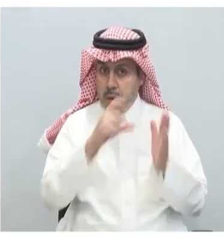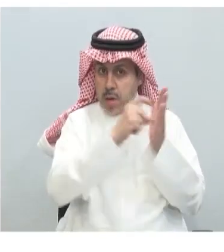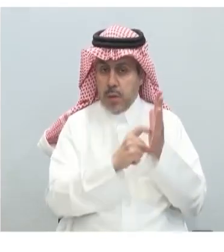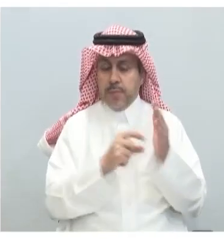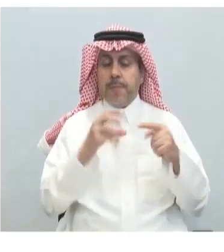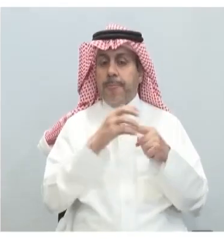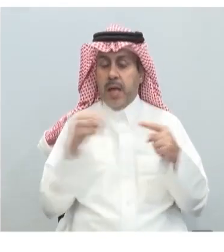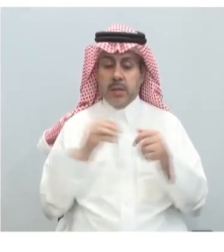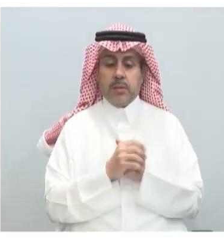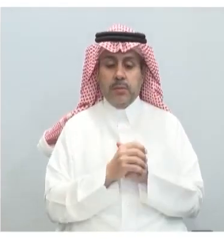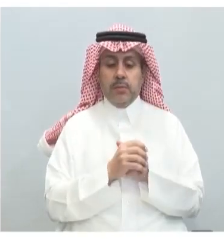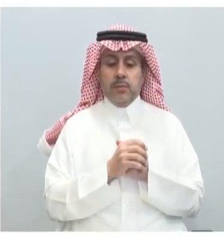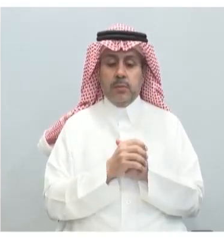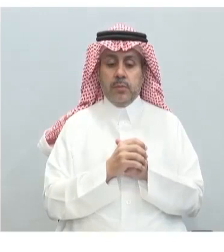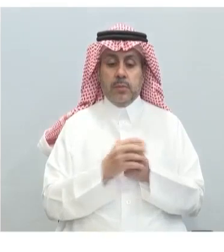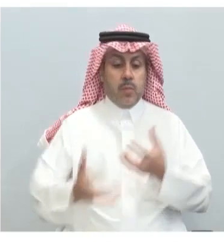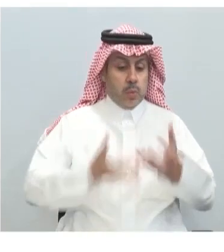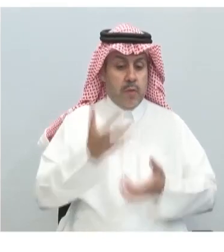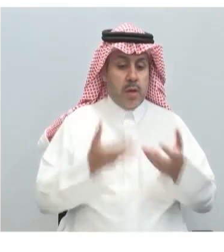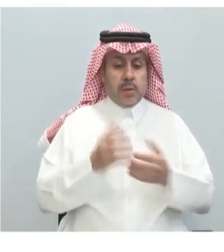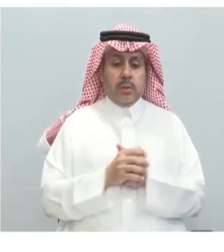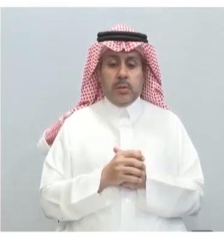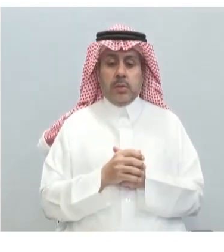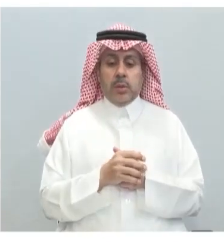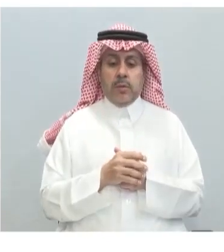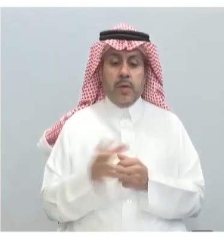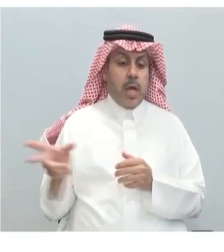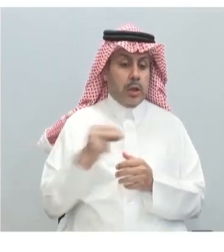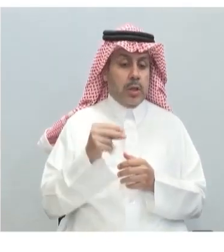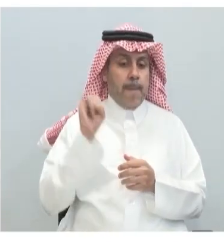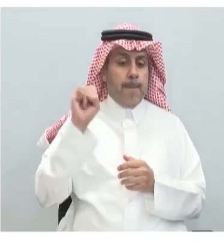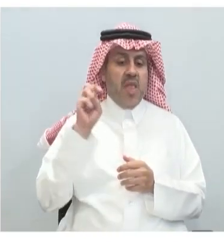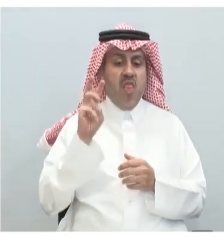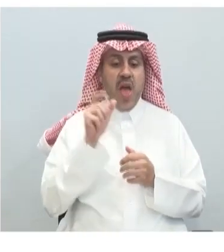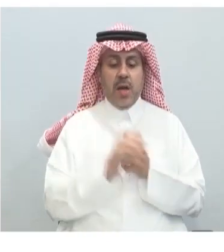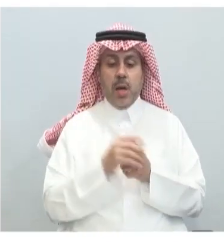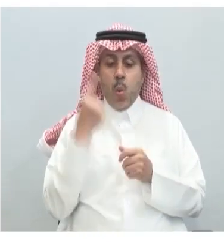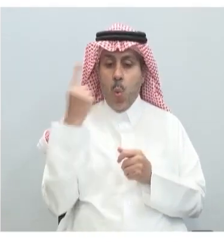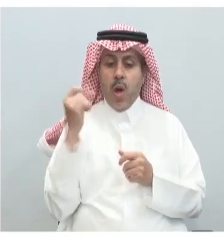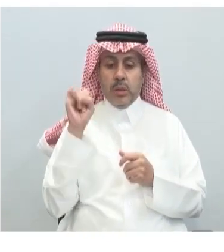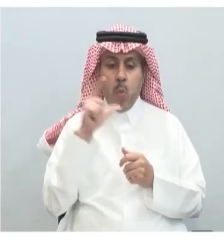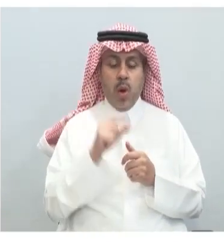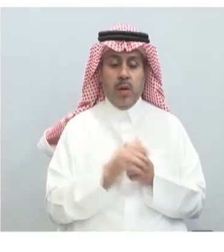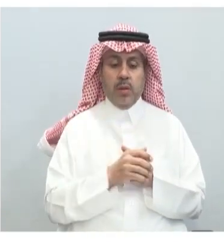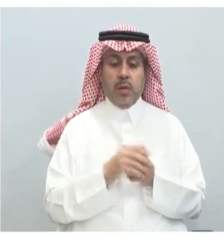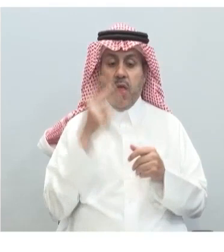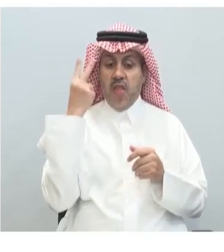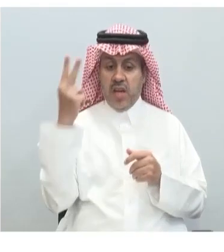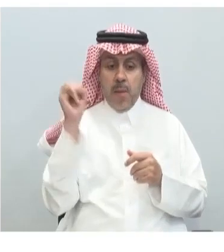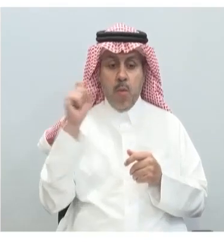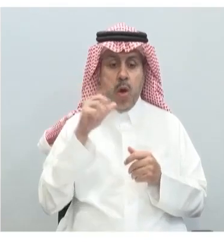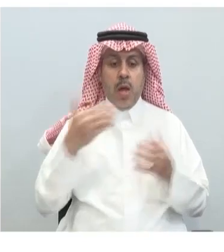الاشاره بعد ذلك المتفاعلات سيعطيني الميثان طبعا واحد مول من الميثان هنا 2 مول